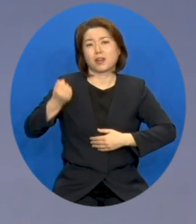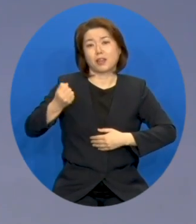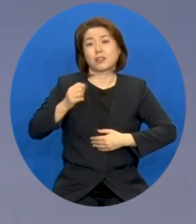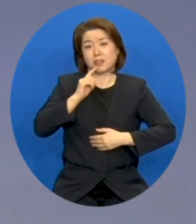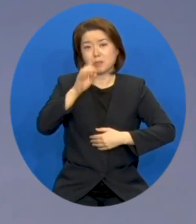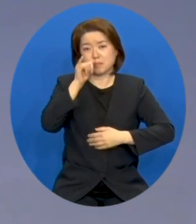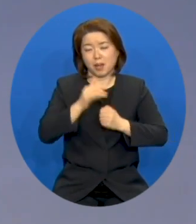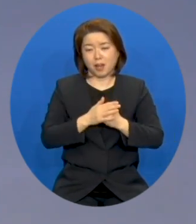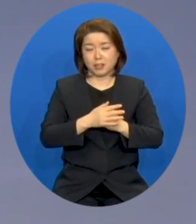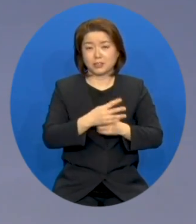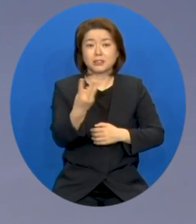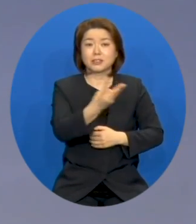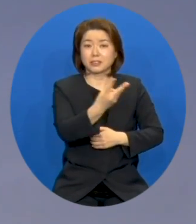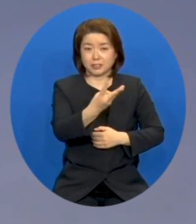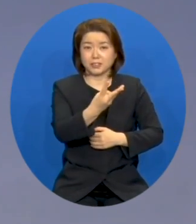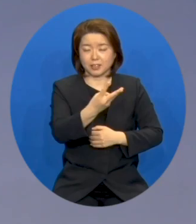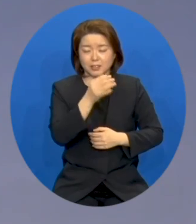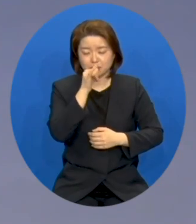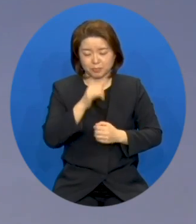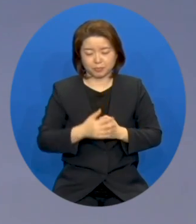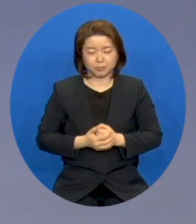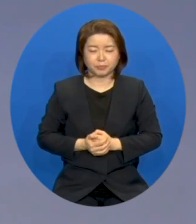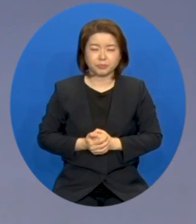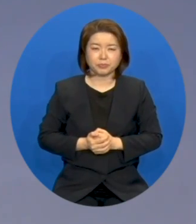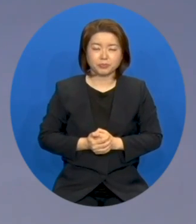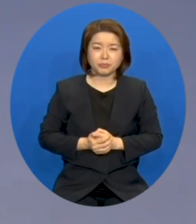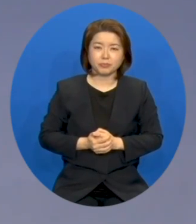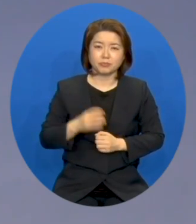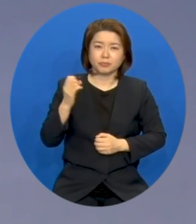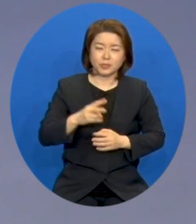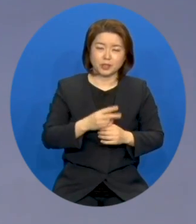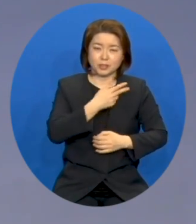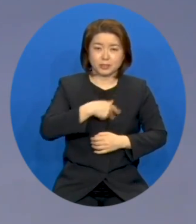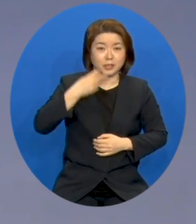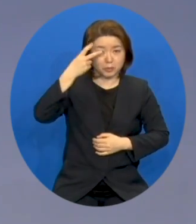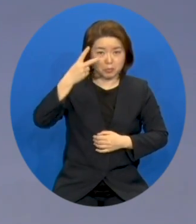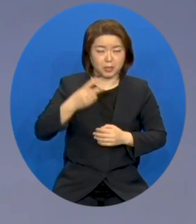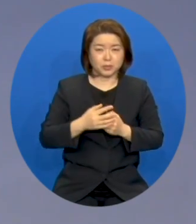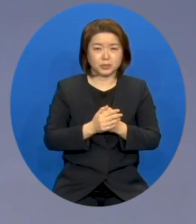그런 사람이었습니다, 스데바나는. 그러면서 사도 바울은